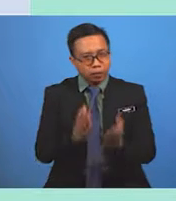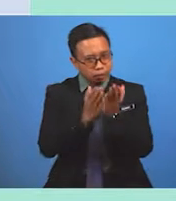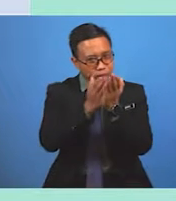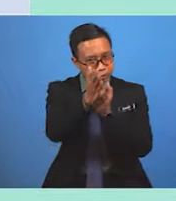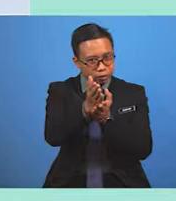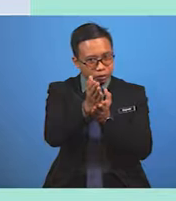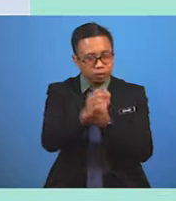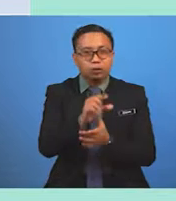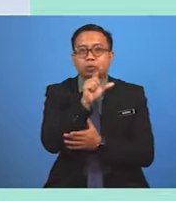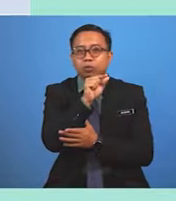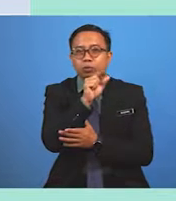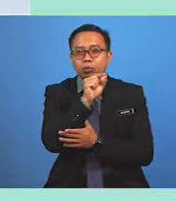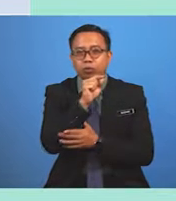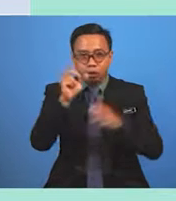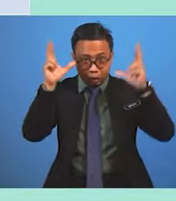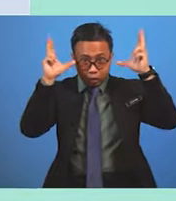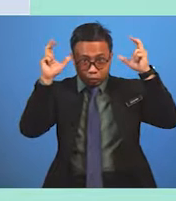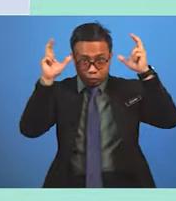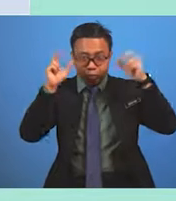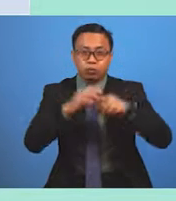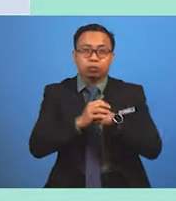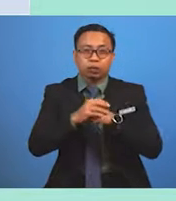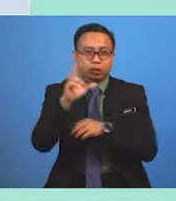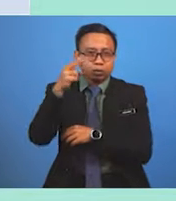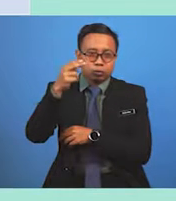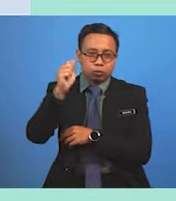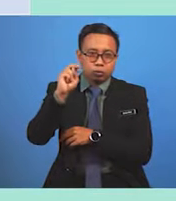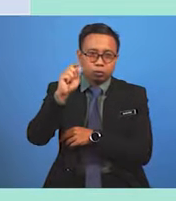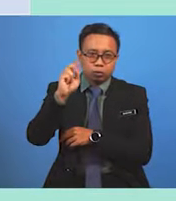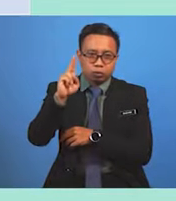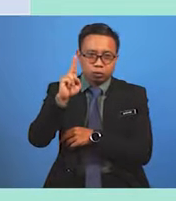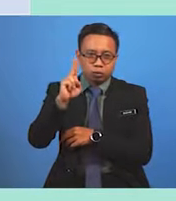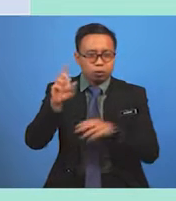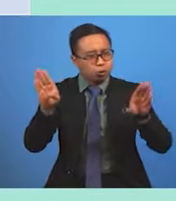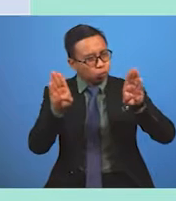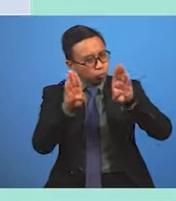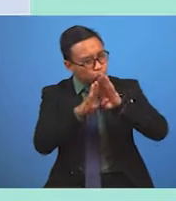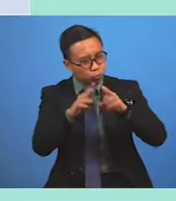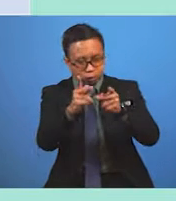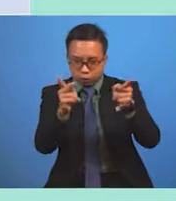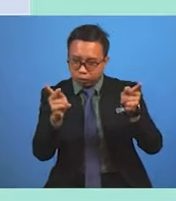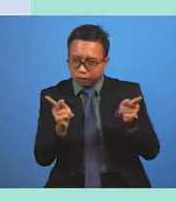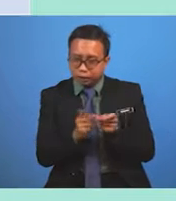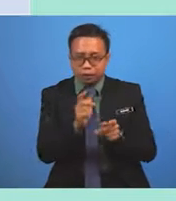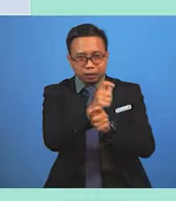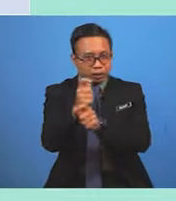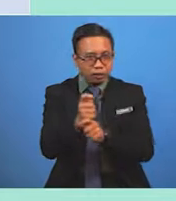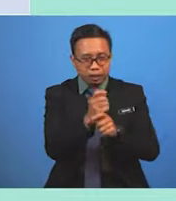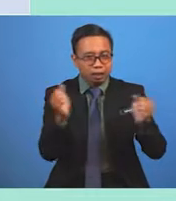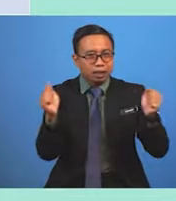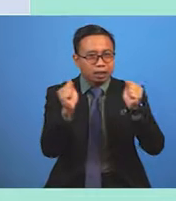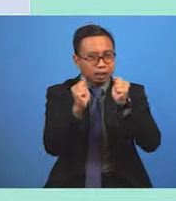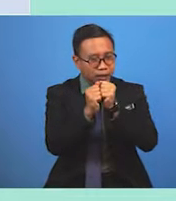Seterusnya ialah burung hantu. Kaedah pencegahannya ialah tutup kawasan ternakan dengan